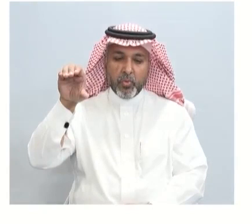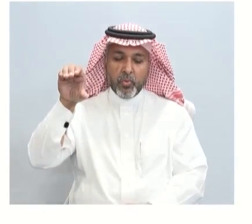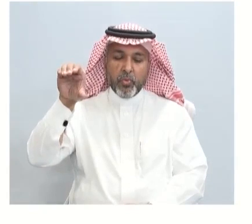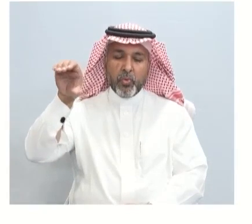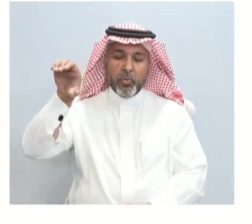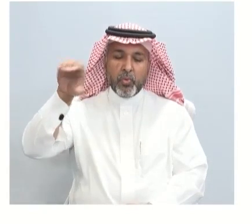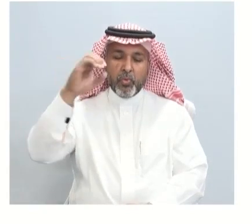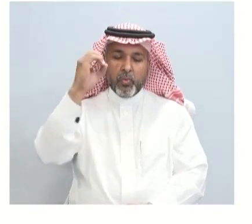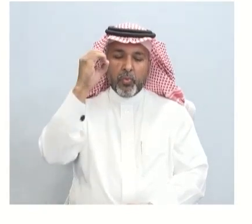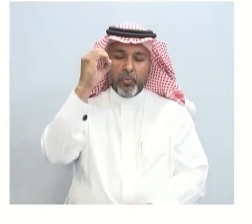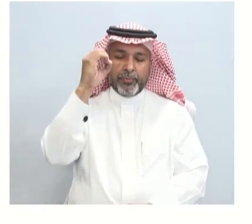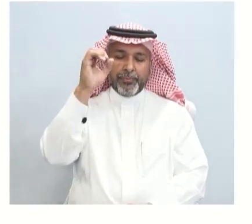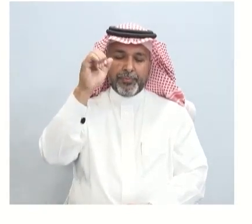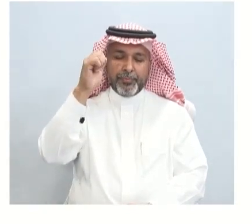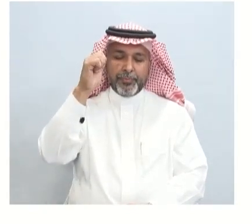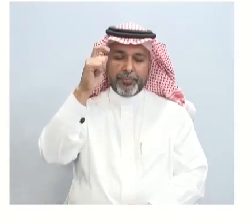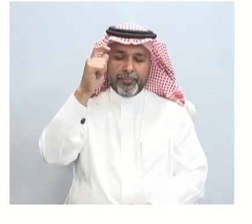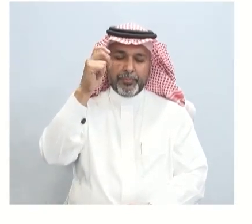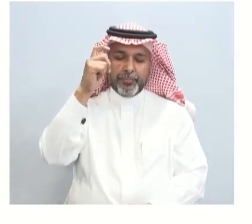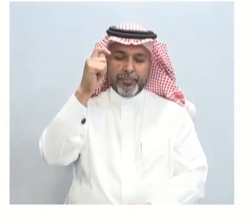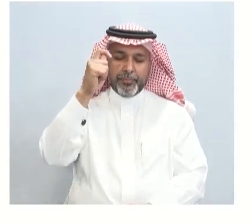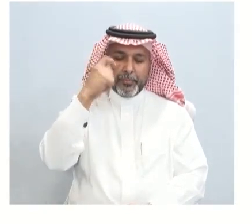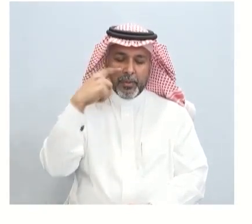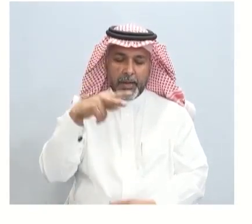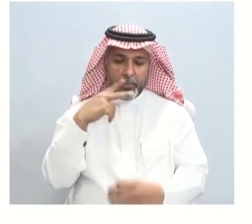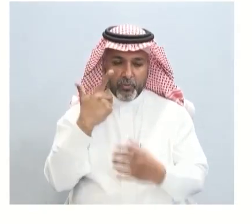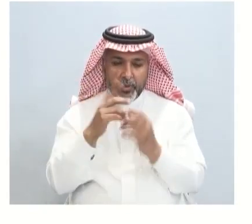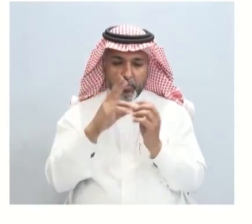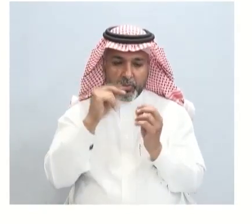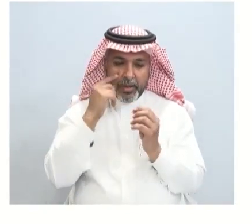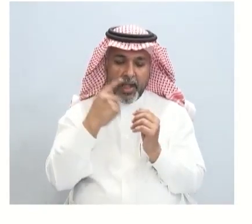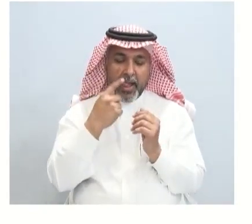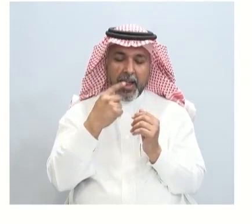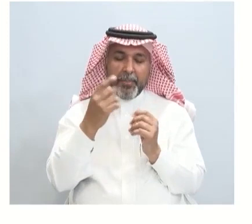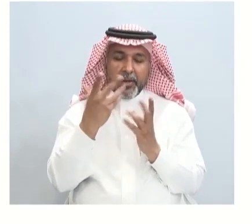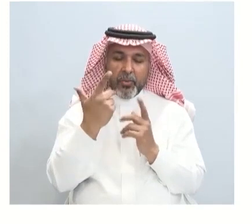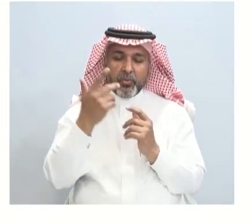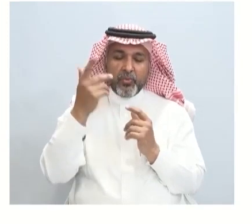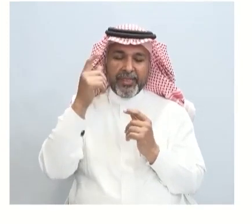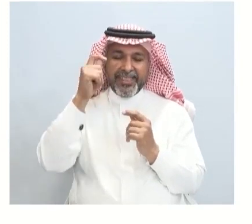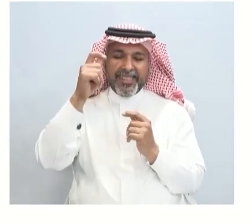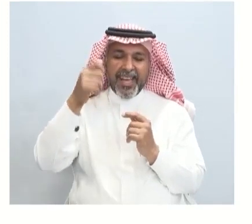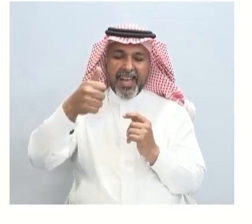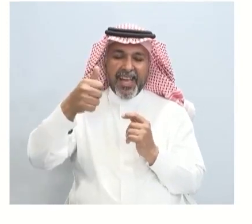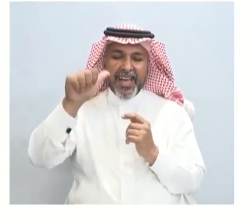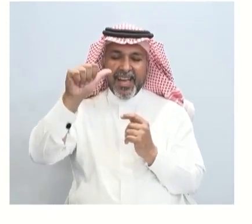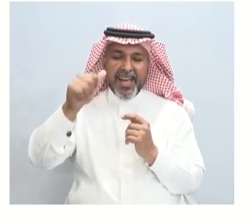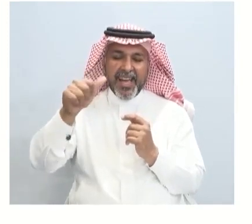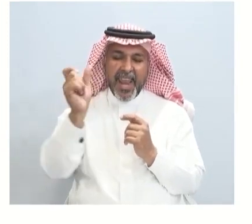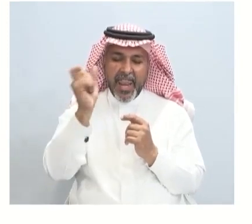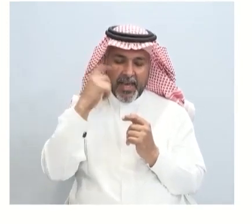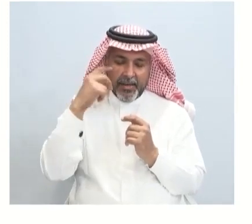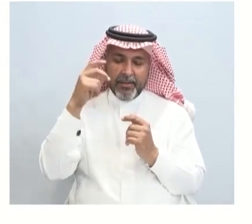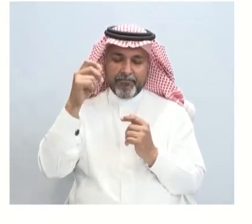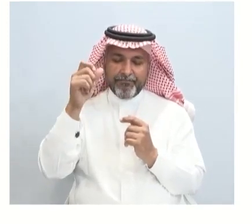اللي باللون الاحمر هذه هي داله التان هذه هي داله التان وداله الكوتان هي الداله اللي باللون الازرق نلاحظ ان